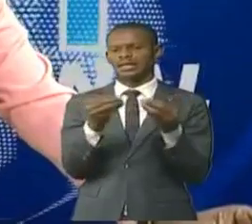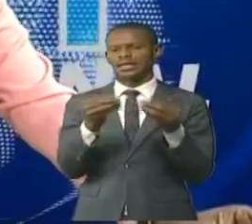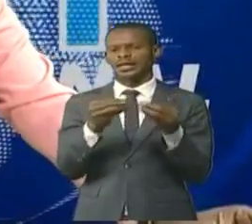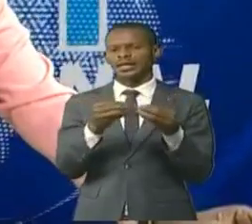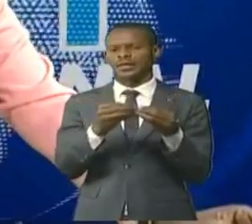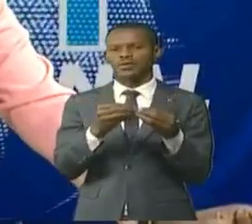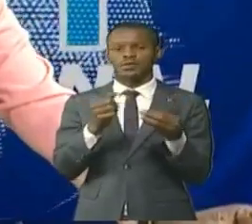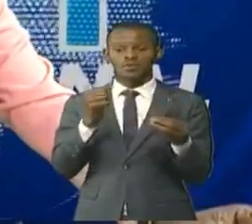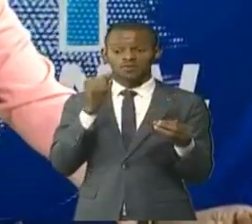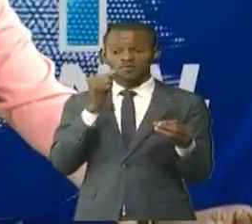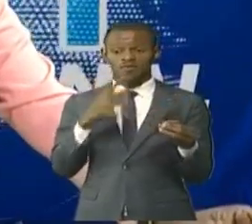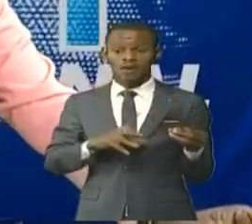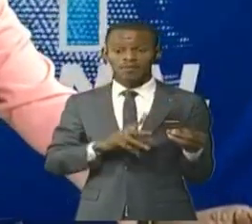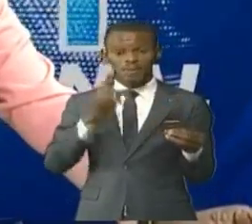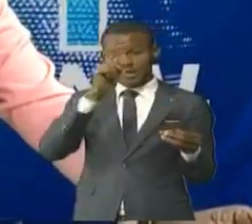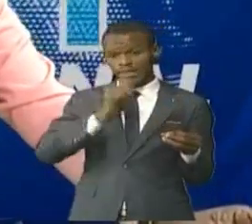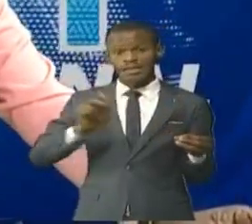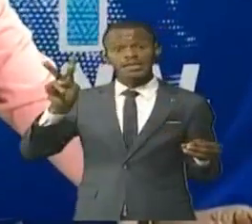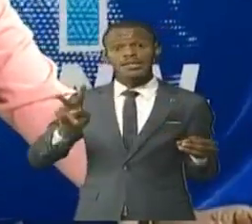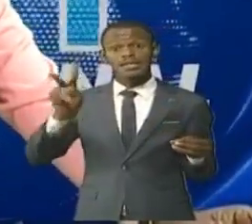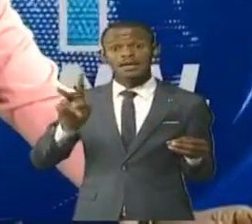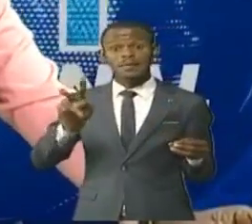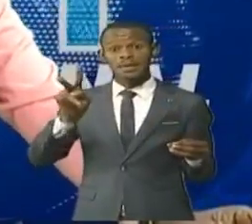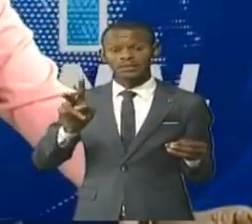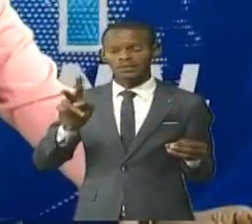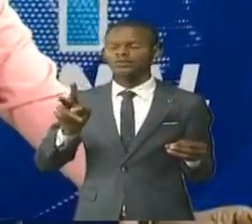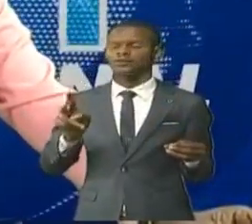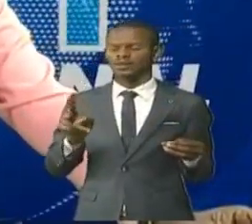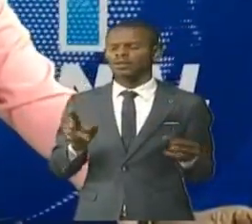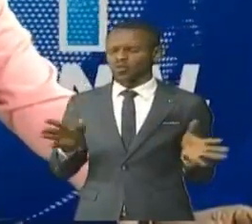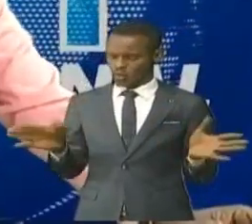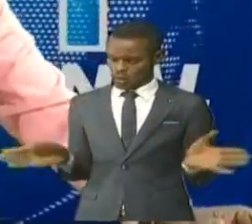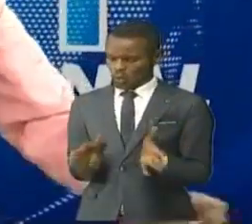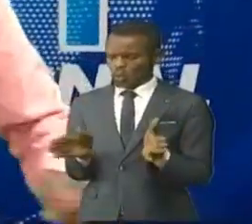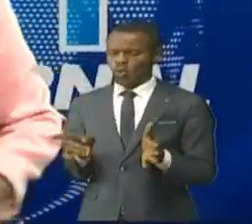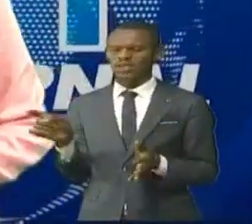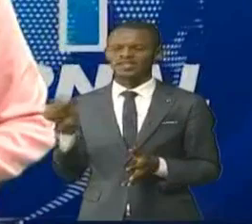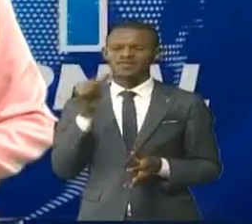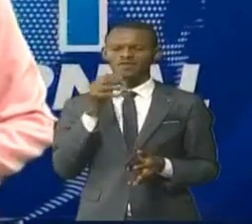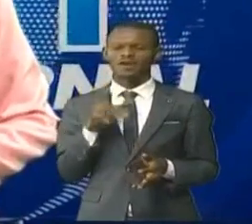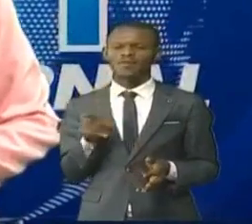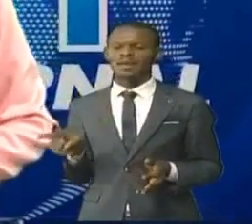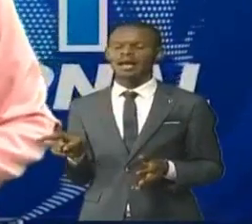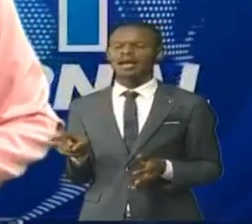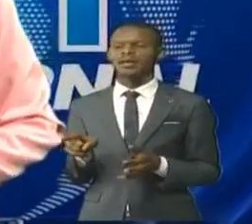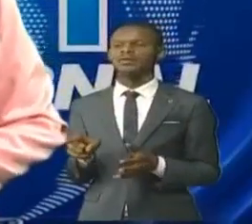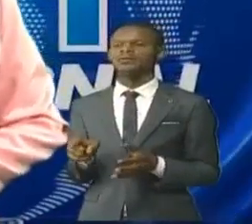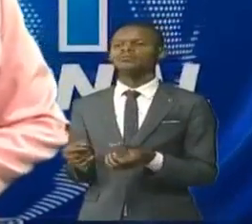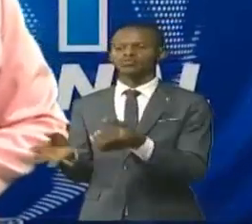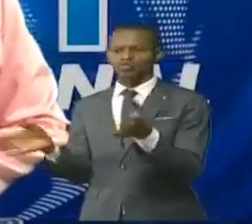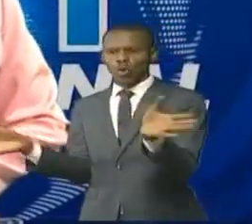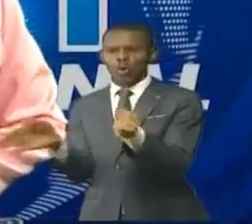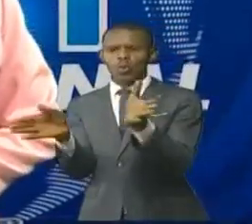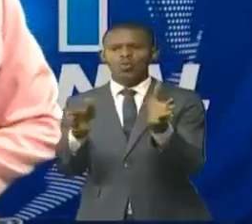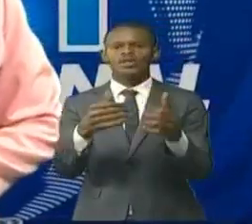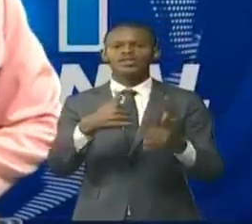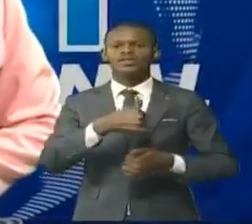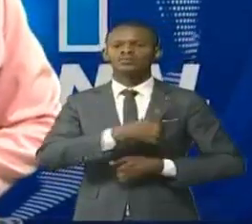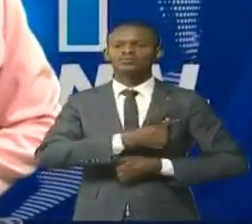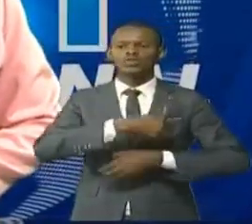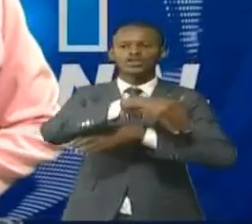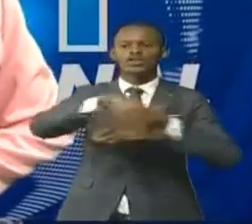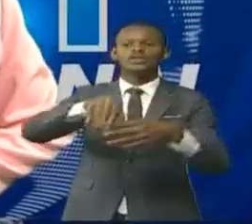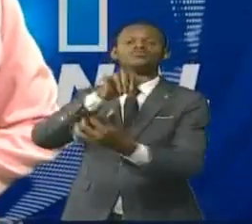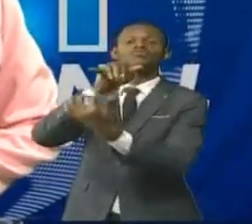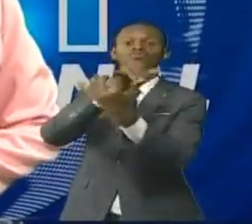présidente du parti d'inviter ces femmes à soutenir les forces loyalistes au front, déterminées à combattre l'ennemi jusqu'à